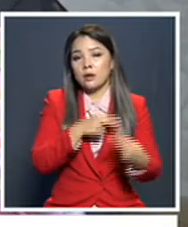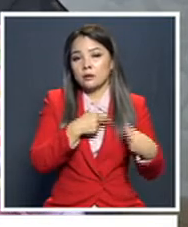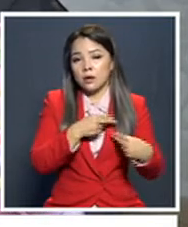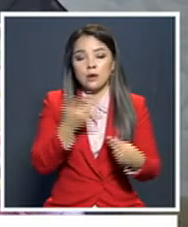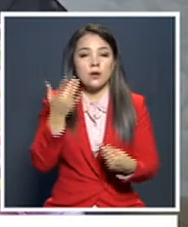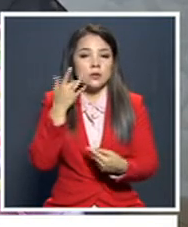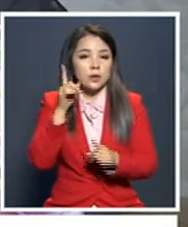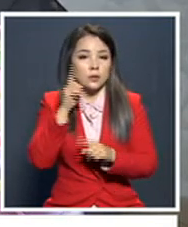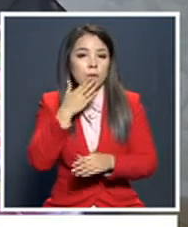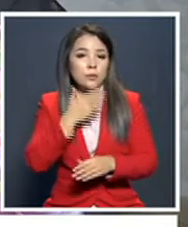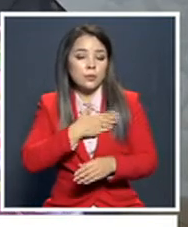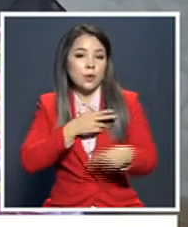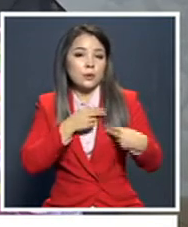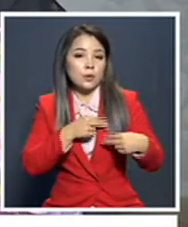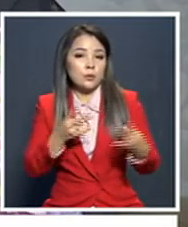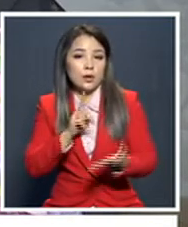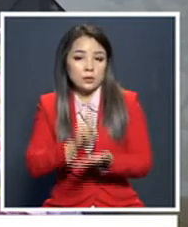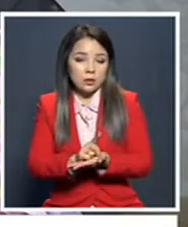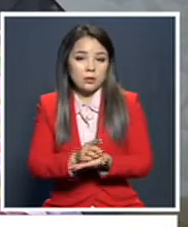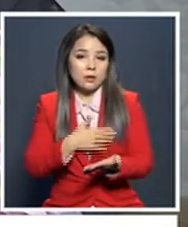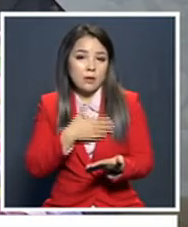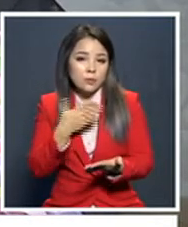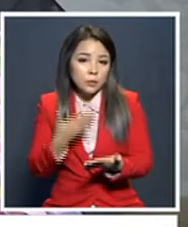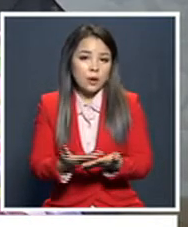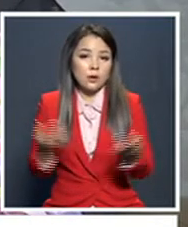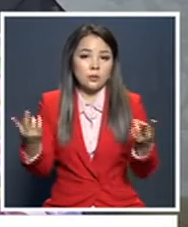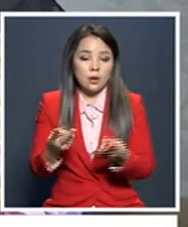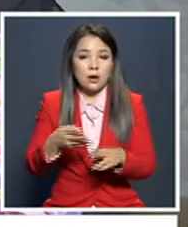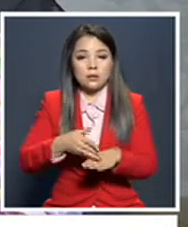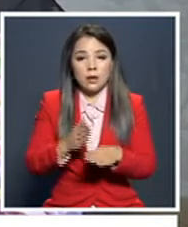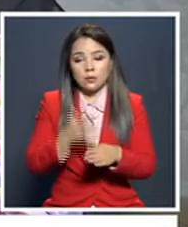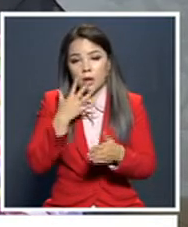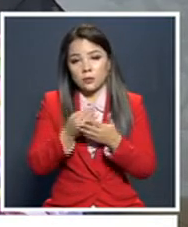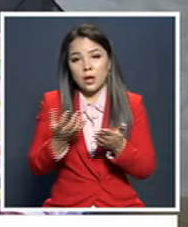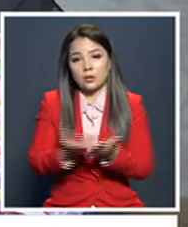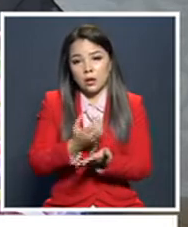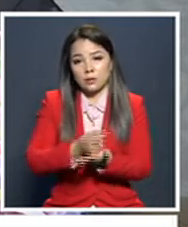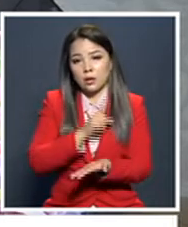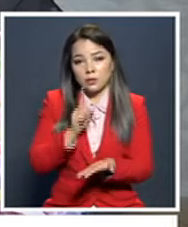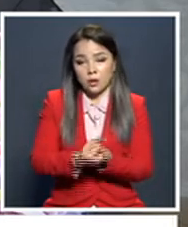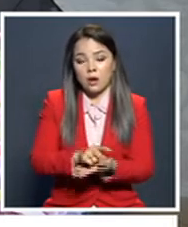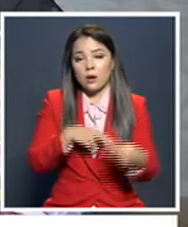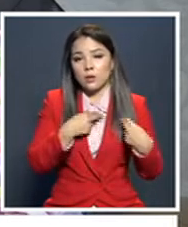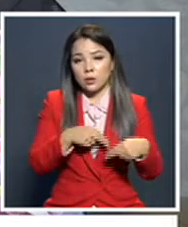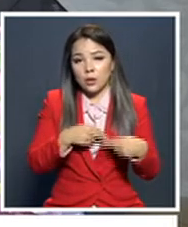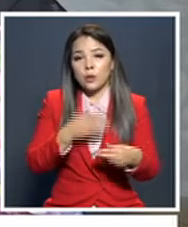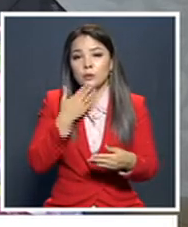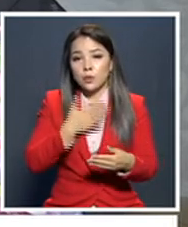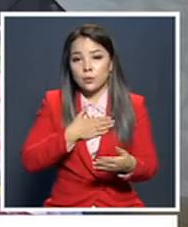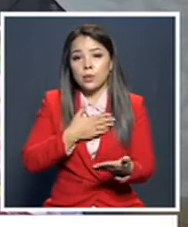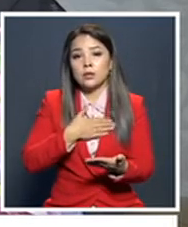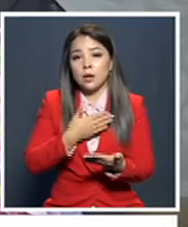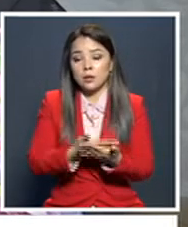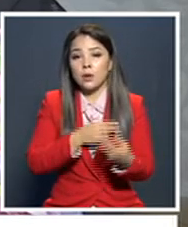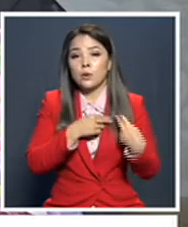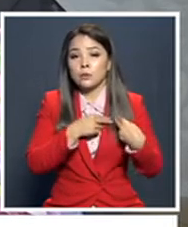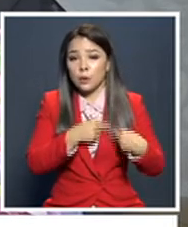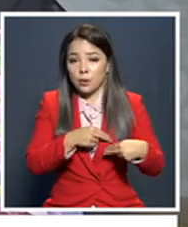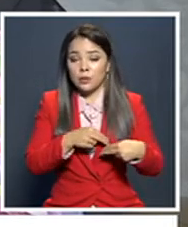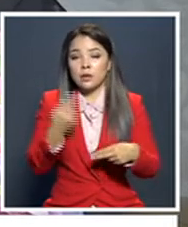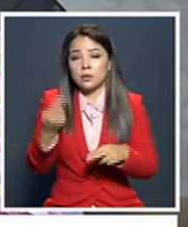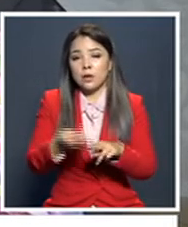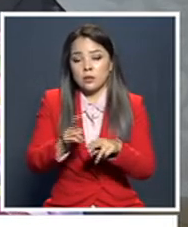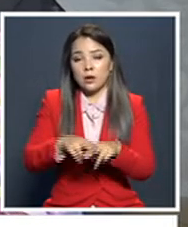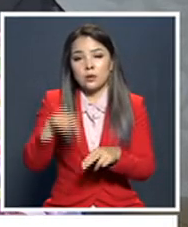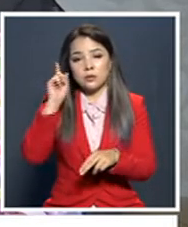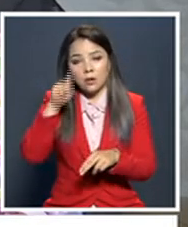керек. Болашақта өз тауып жейтінде еңбекқор. Қандай да болсын еңбекқорлықпен нан адал тауып жетті деп